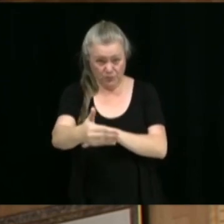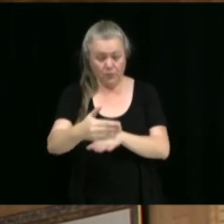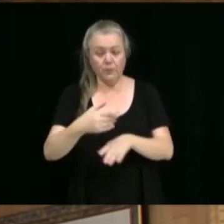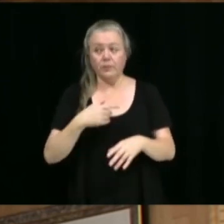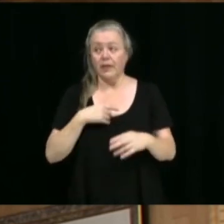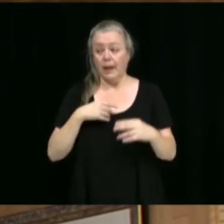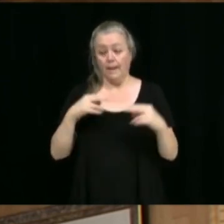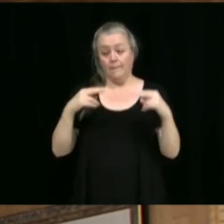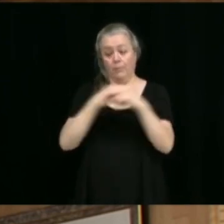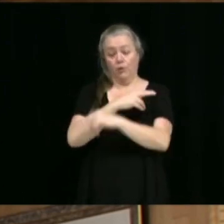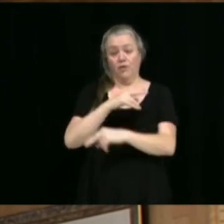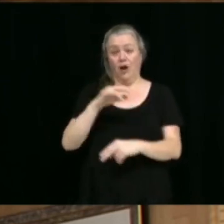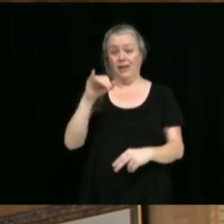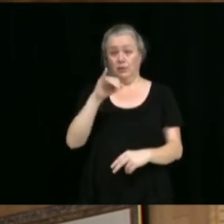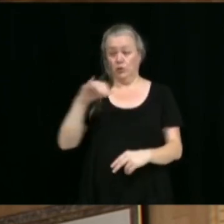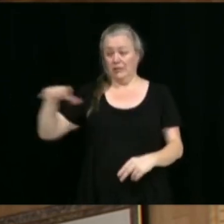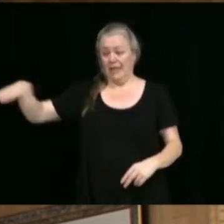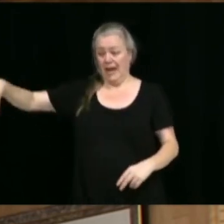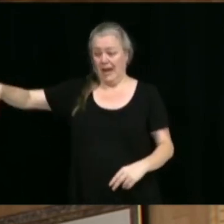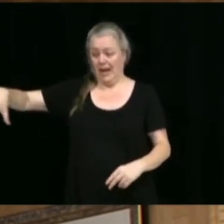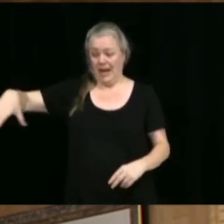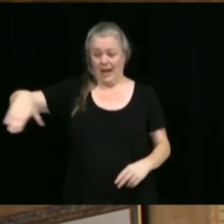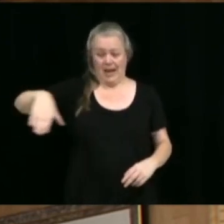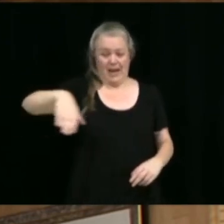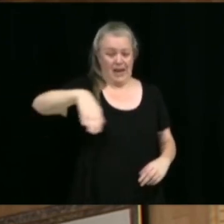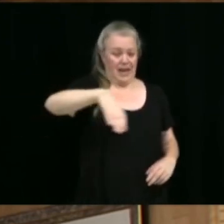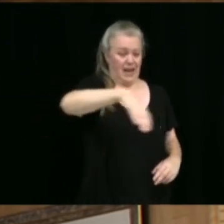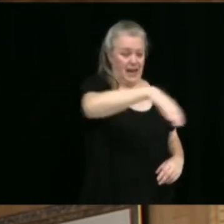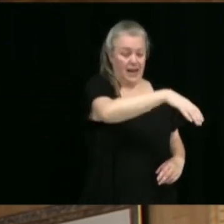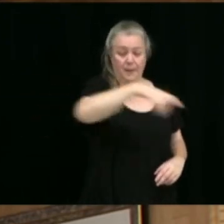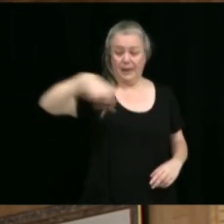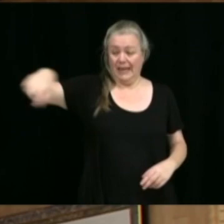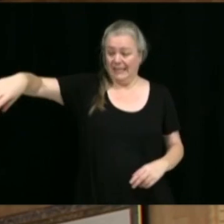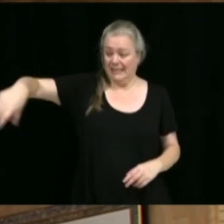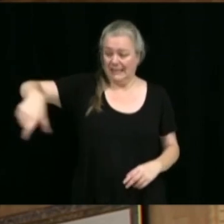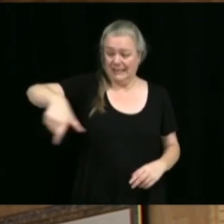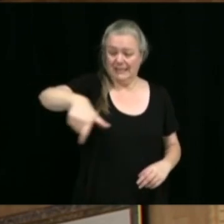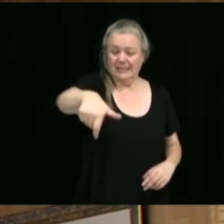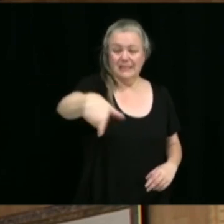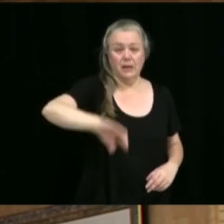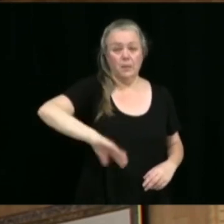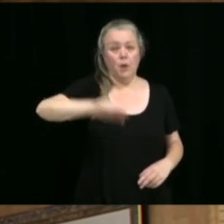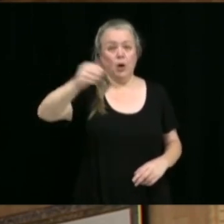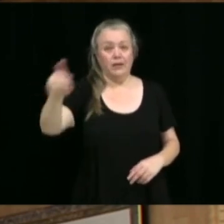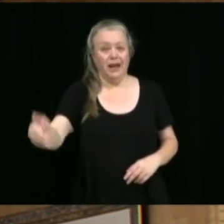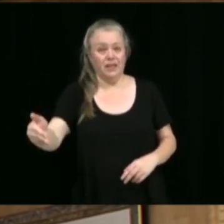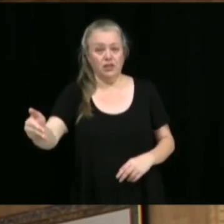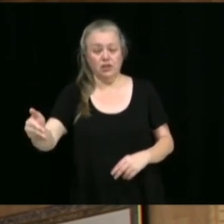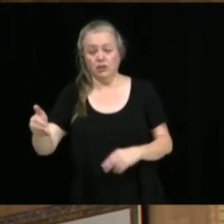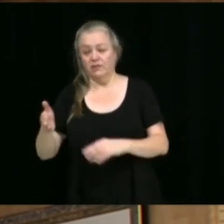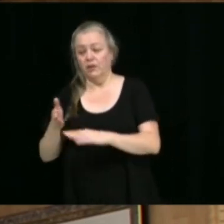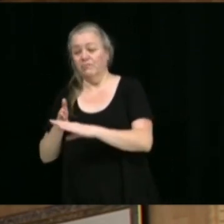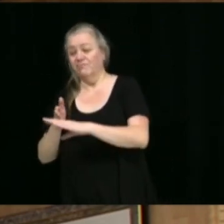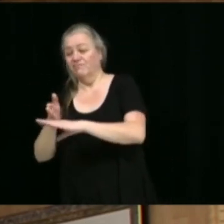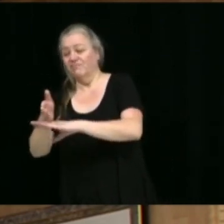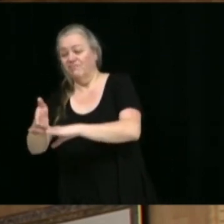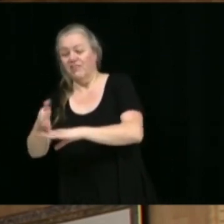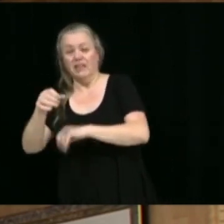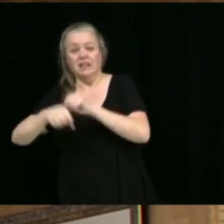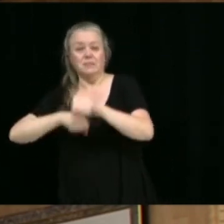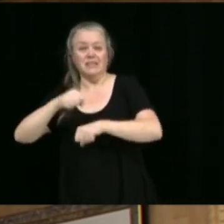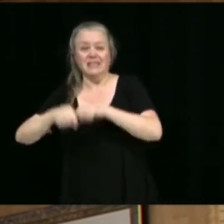boulevard industriel, mais ça fait un bordage pour l'entrée de la piste cyclable. Puis ben, quand il y a des petits redoux, ben, ça se